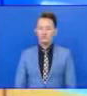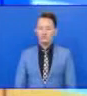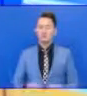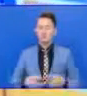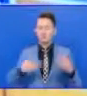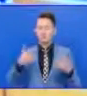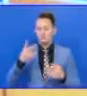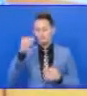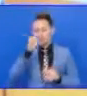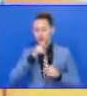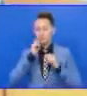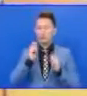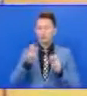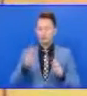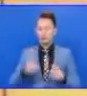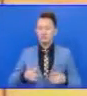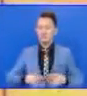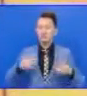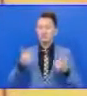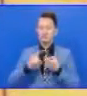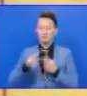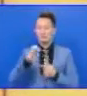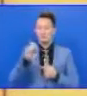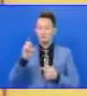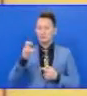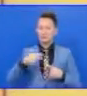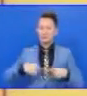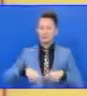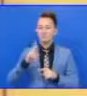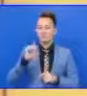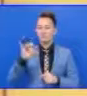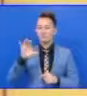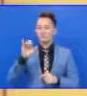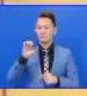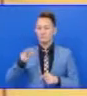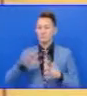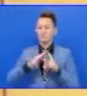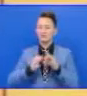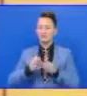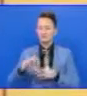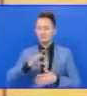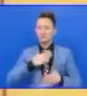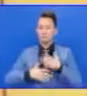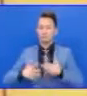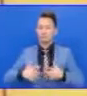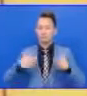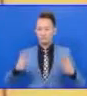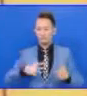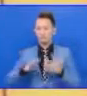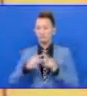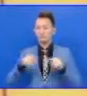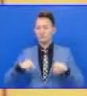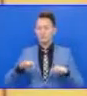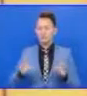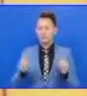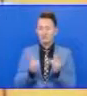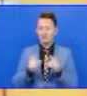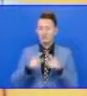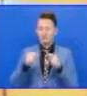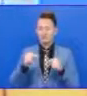Тәуелсіздікке тарту. Торқалы той қарсаңда Мақтаралдағы Қарасақал елді мекенінің тұрғындары қуанышқа кенелді. Ауылдағы аядай ғана